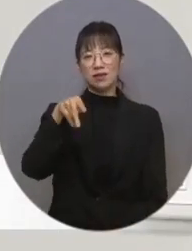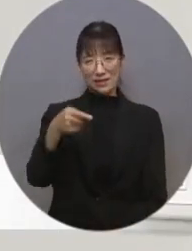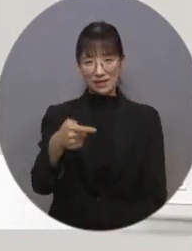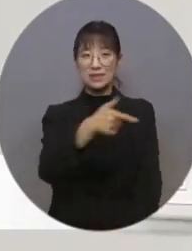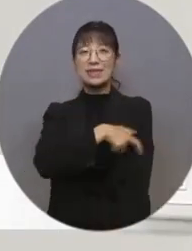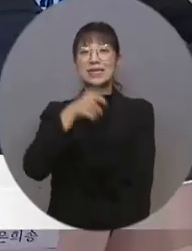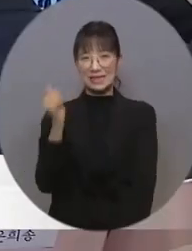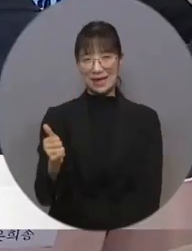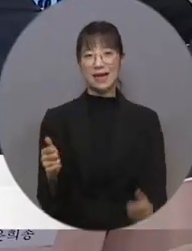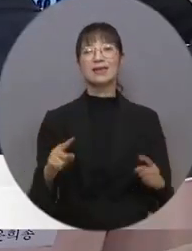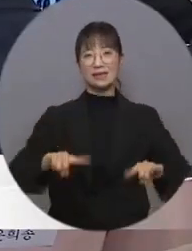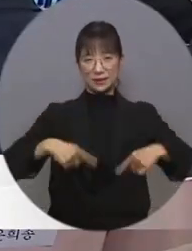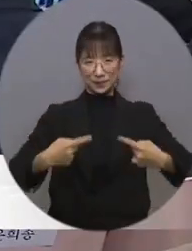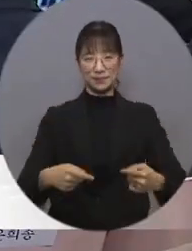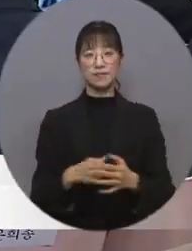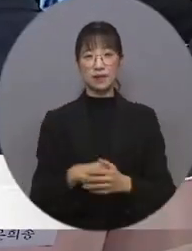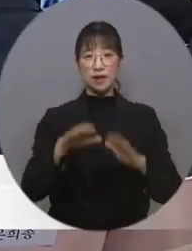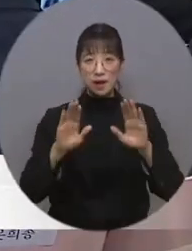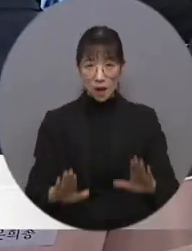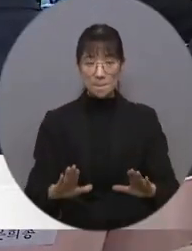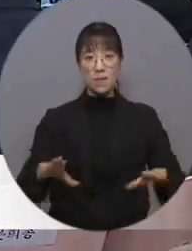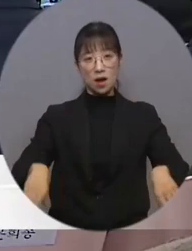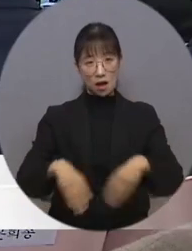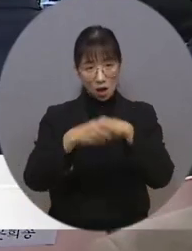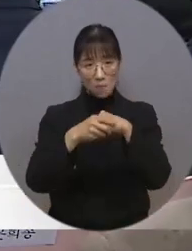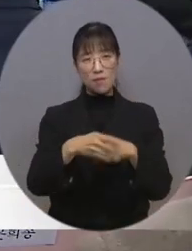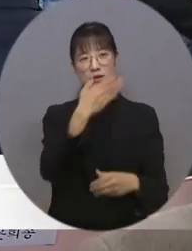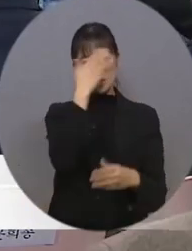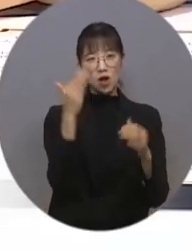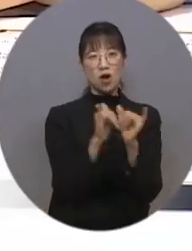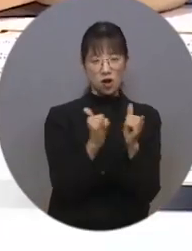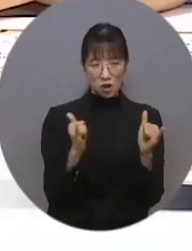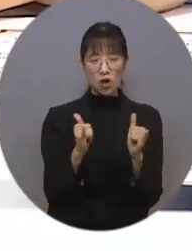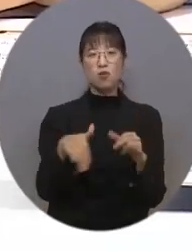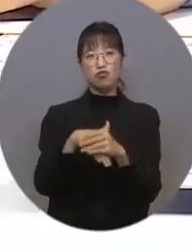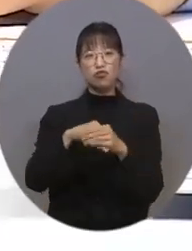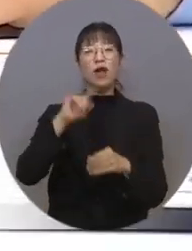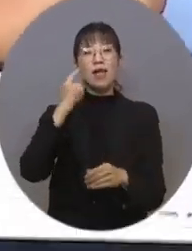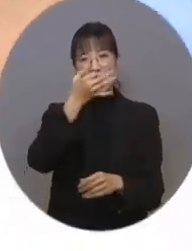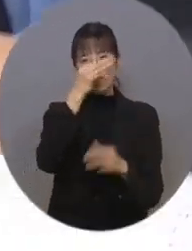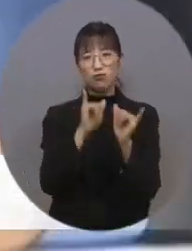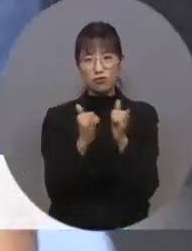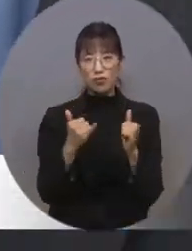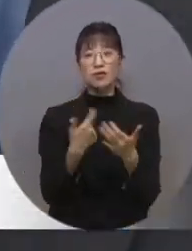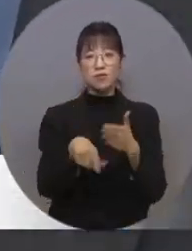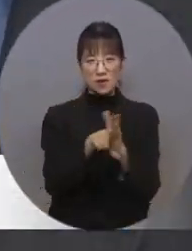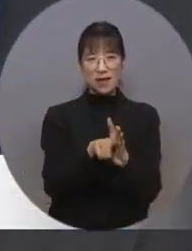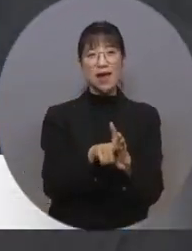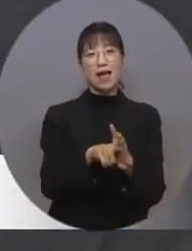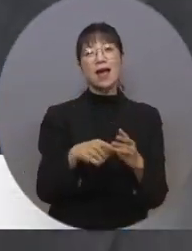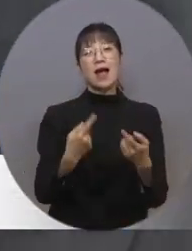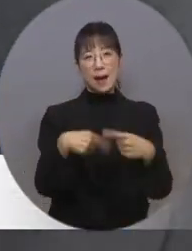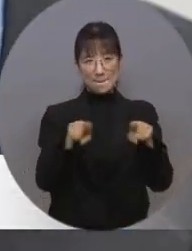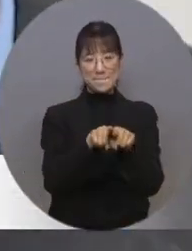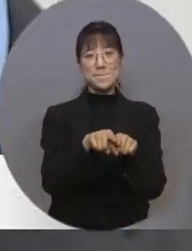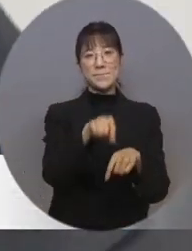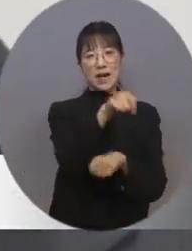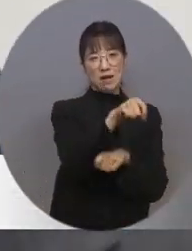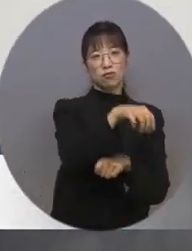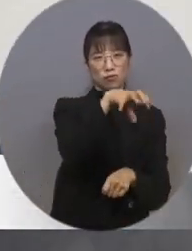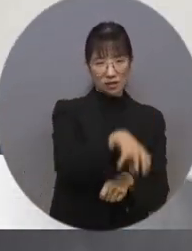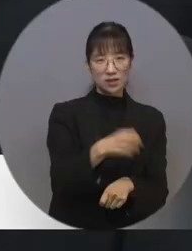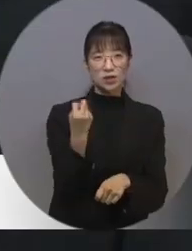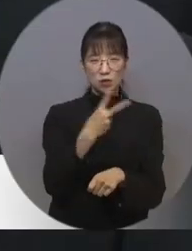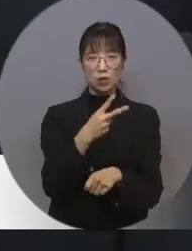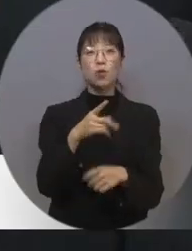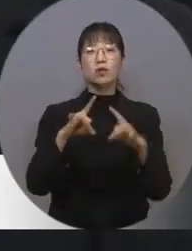참석했습니다. 이번 협약은 청년과 문화예술인들을 위한 공간 오피스, 친환경 전기 차량을 지원하는 내용을 주요